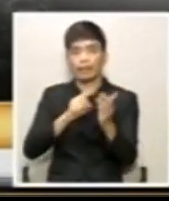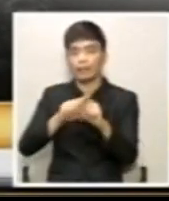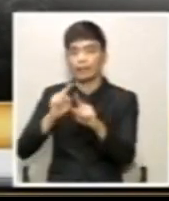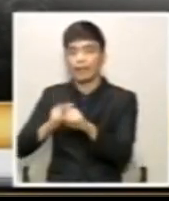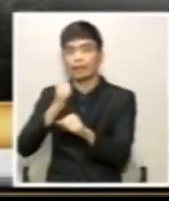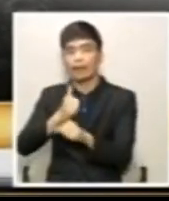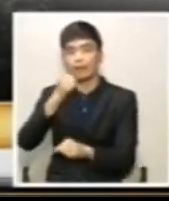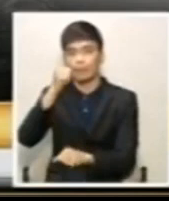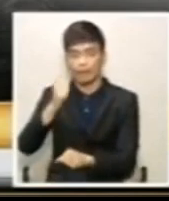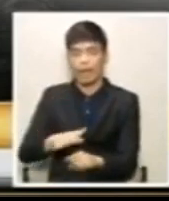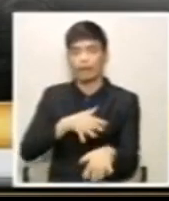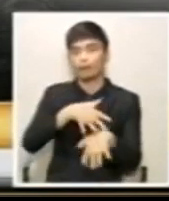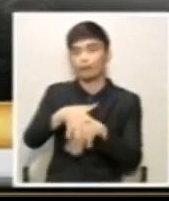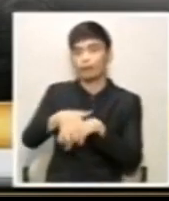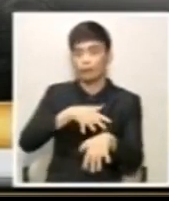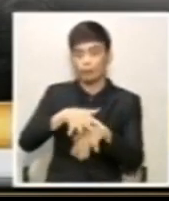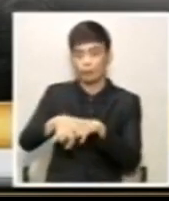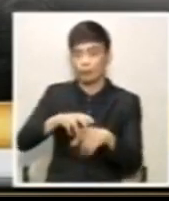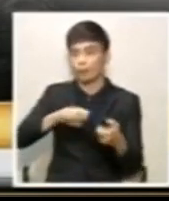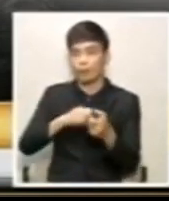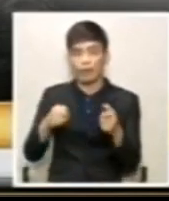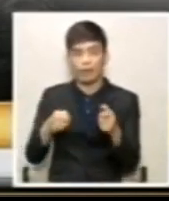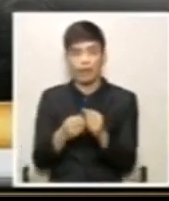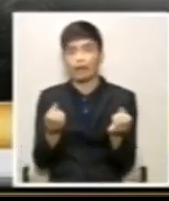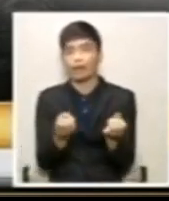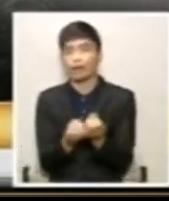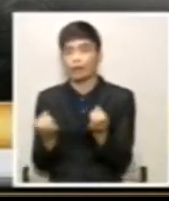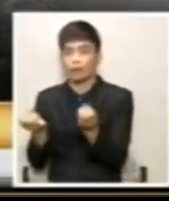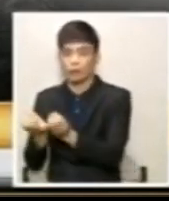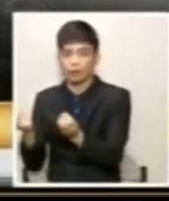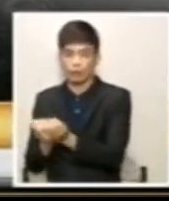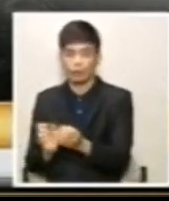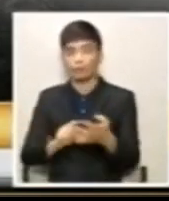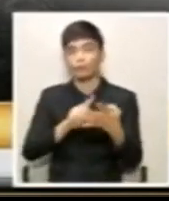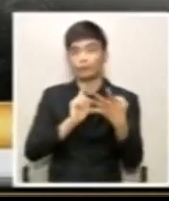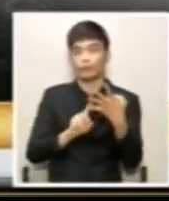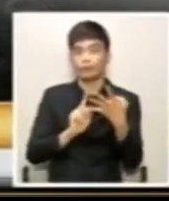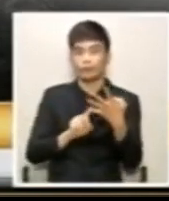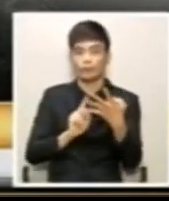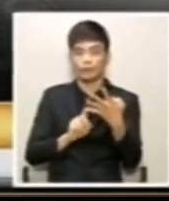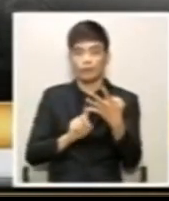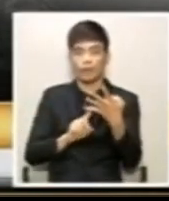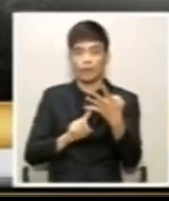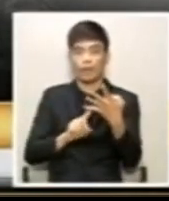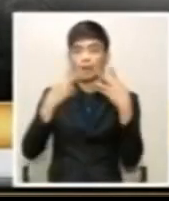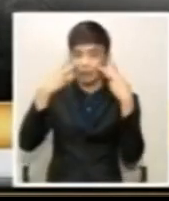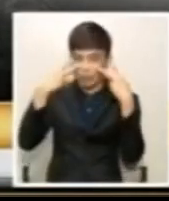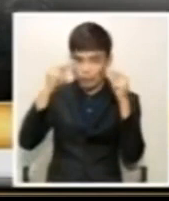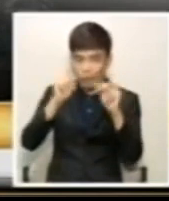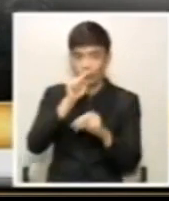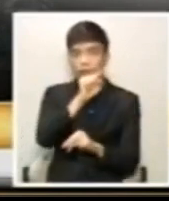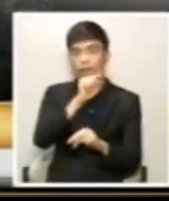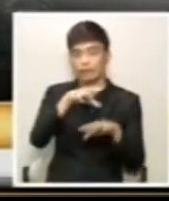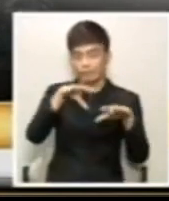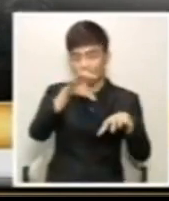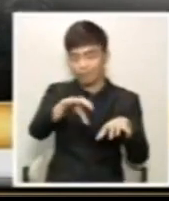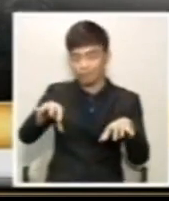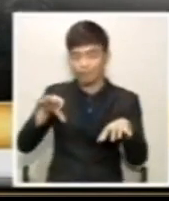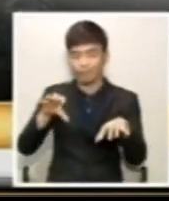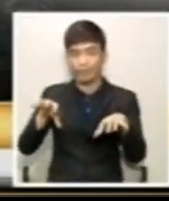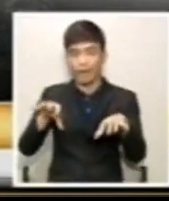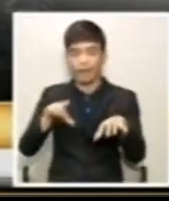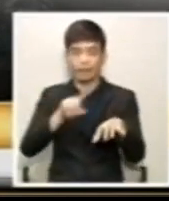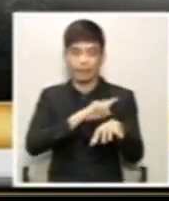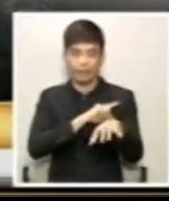นได้รับความเดือดร้อนและเรื่องที่4ขอให้ท่านนายกรัฐมนตรีได้สั่งการให้หน่วยงานที่เกี่ยวข้องขุดลอกทะเลส